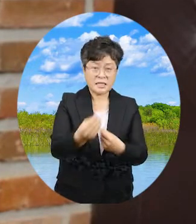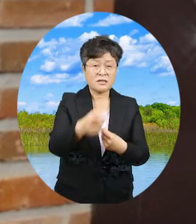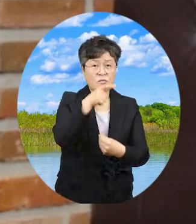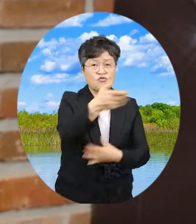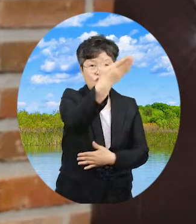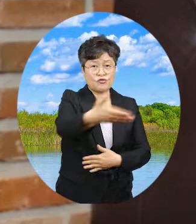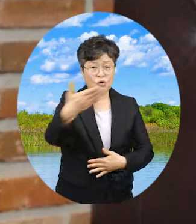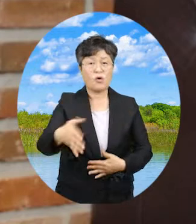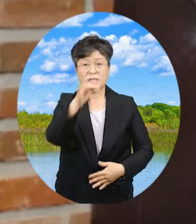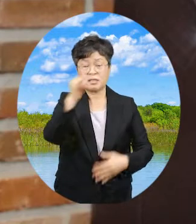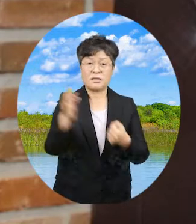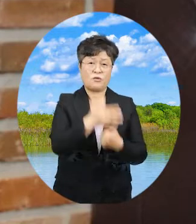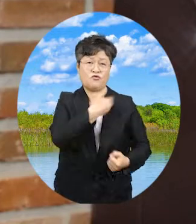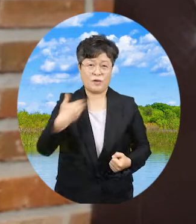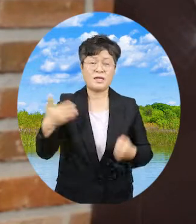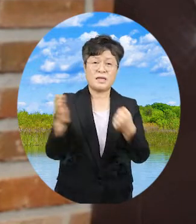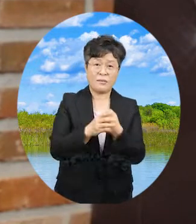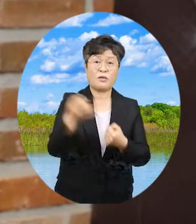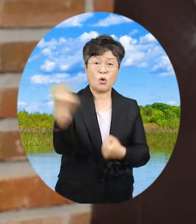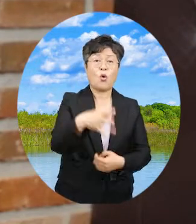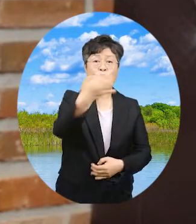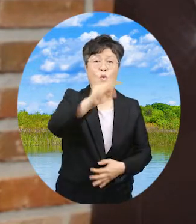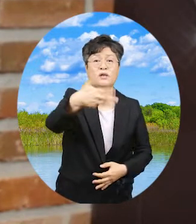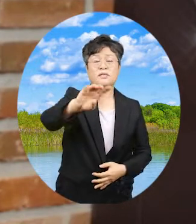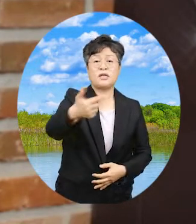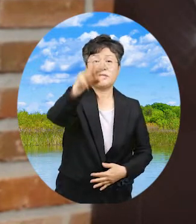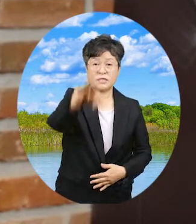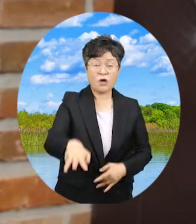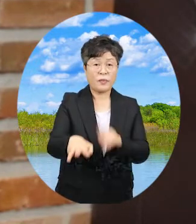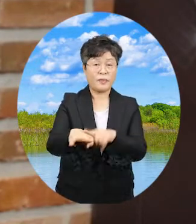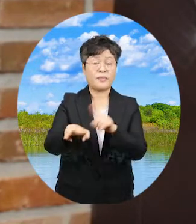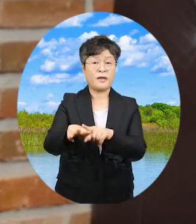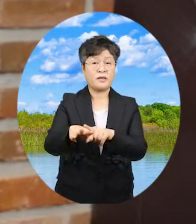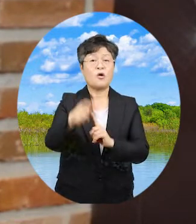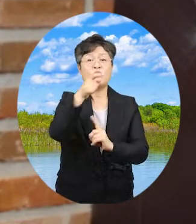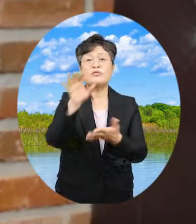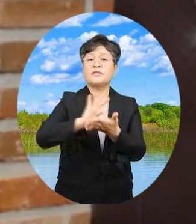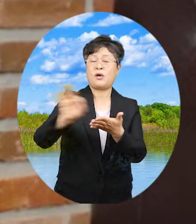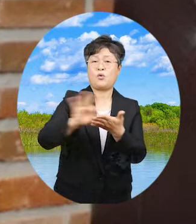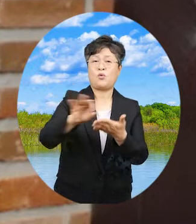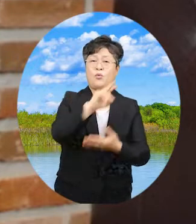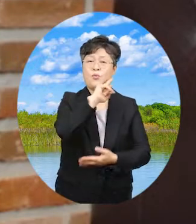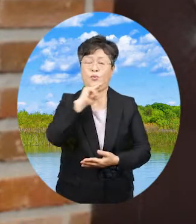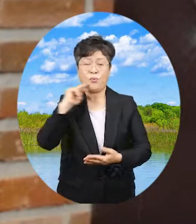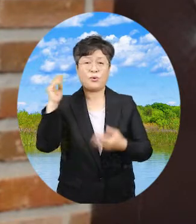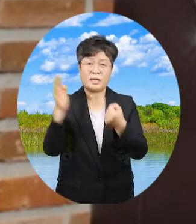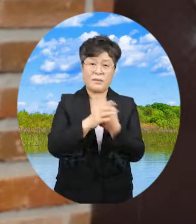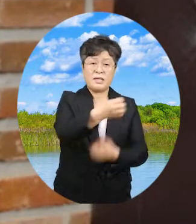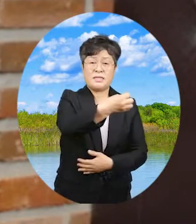공급받을 수가 있었고 또 원천천 옆으로다가 안정되게 물을 공급받을 수 있어서 세계적인 굴지의